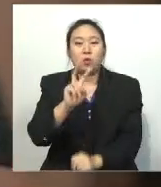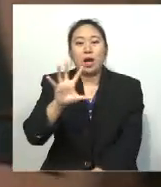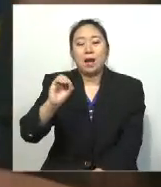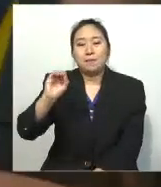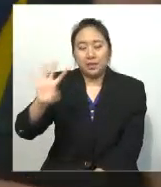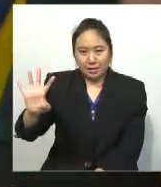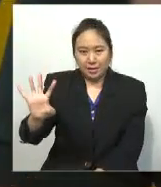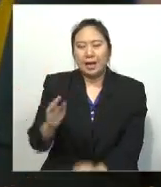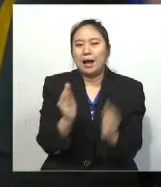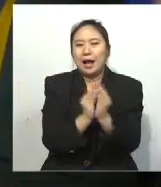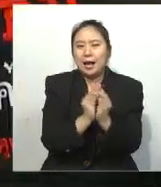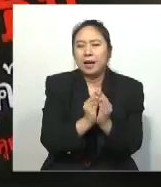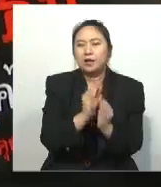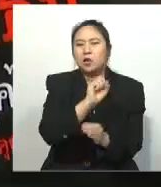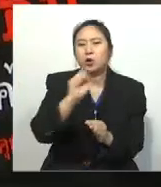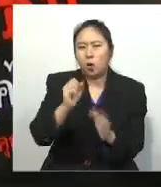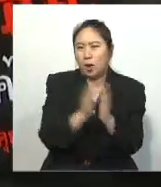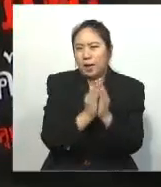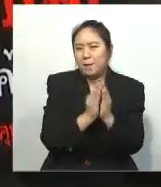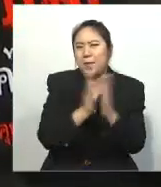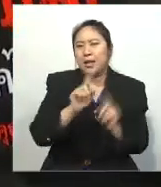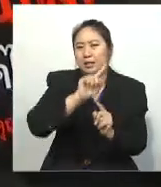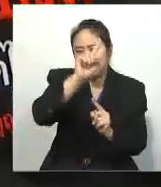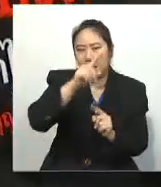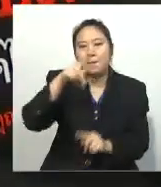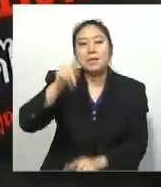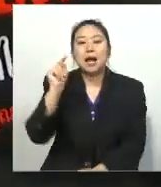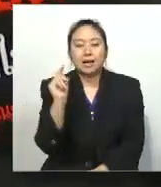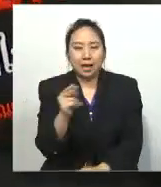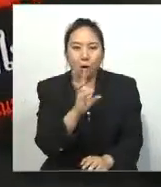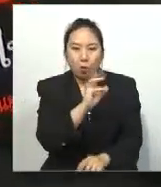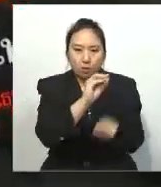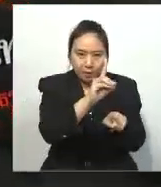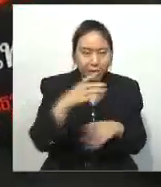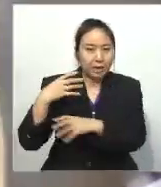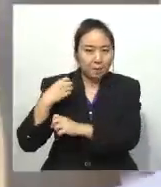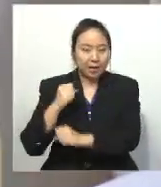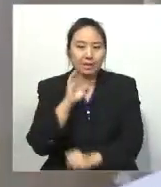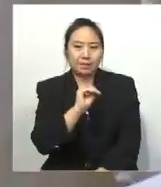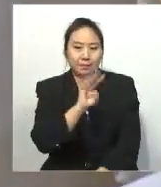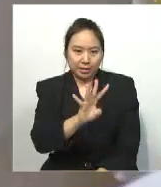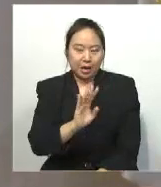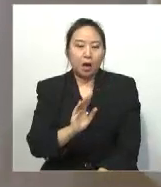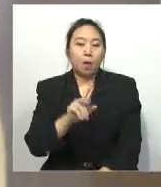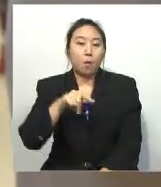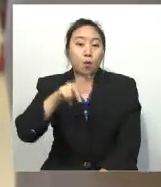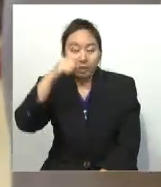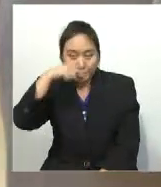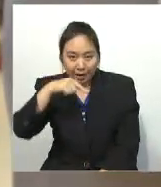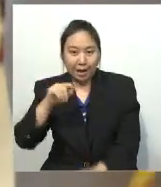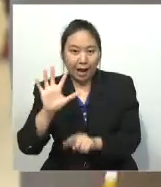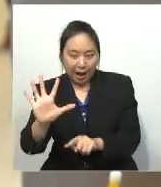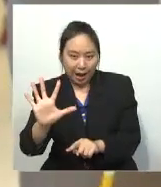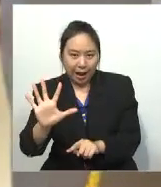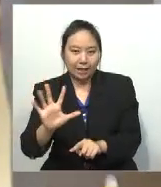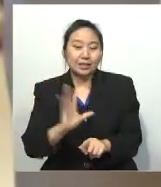ที่ได้รับส.ส.บัญชีรายชื่อมากที่สุดก็คือพรรคเพื่อไทย61ที่นั่งครับประชาธิปัตย์44ที่นั่งภูมิใจไทย5ที่นั่งชาติไทยพัฒนา